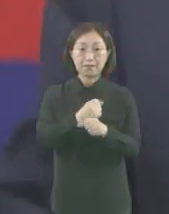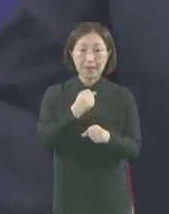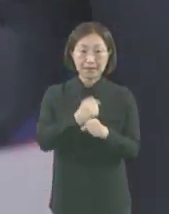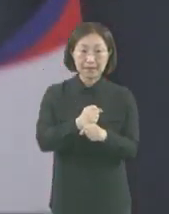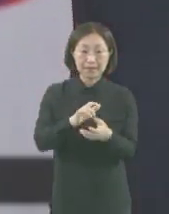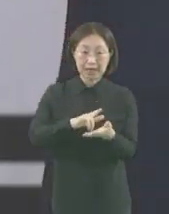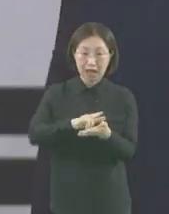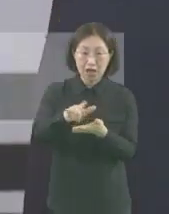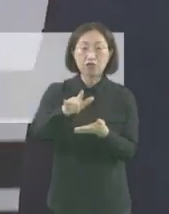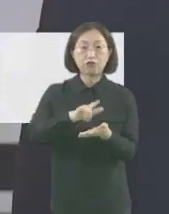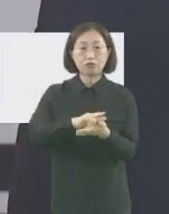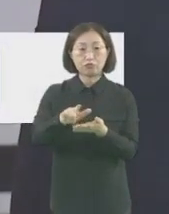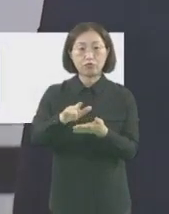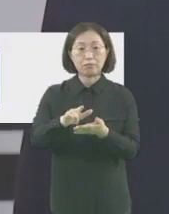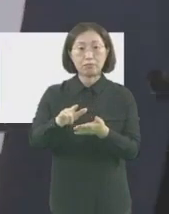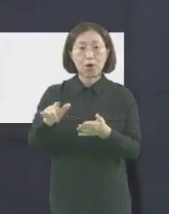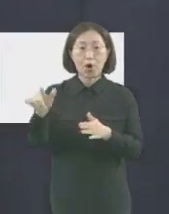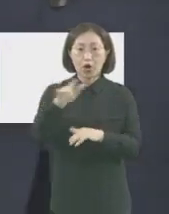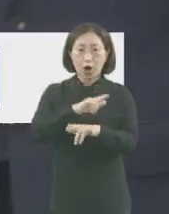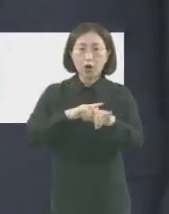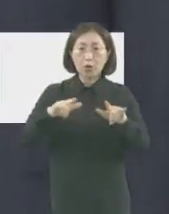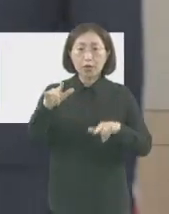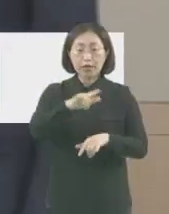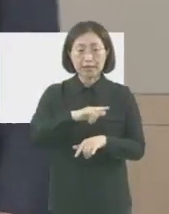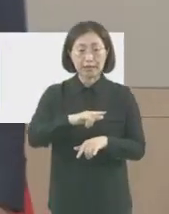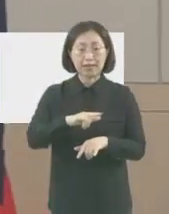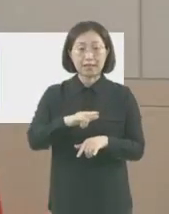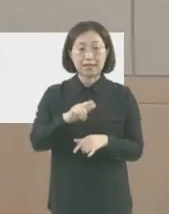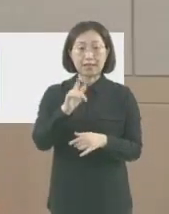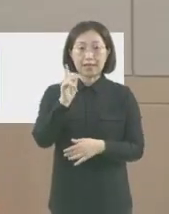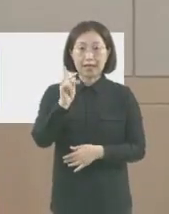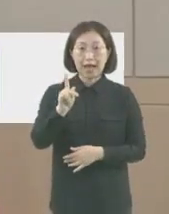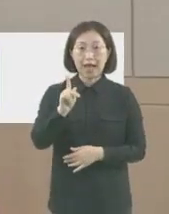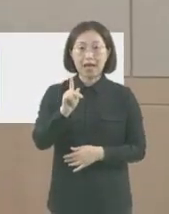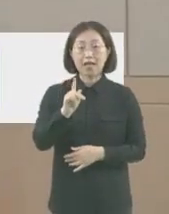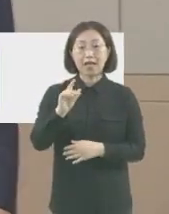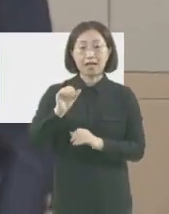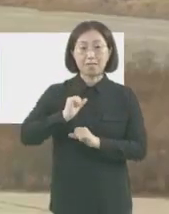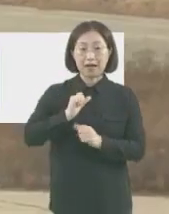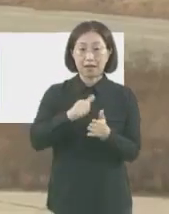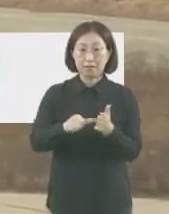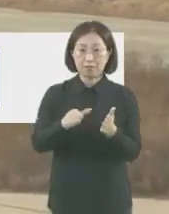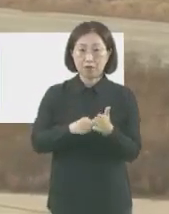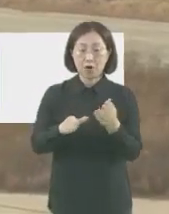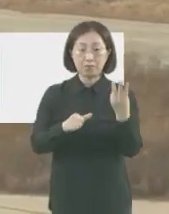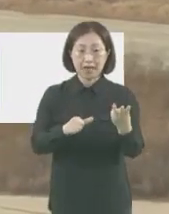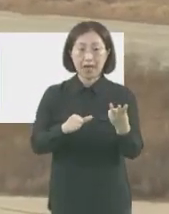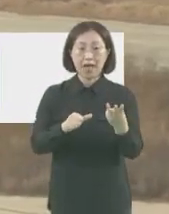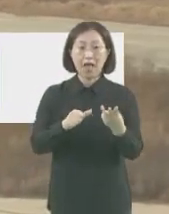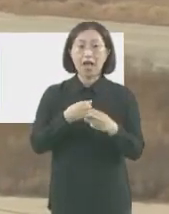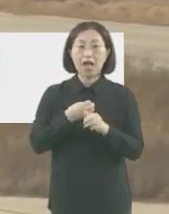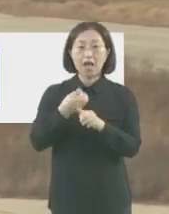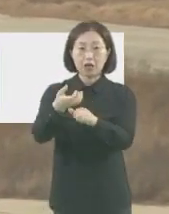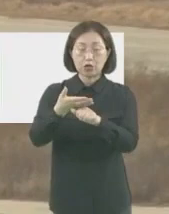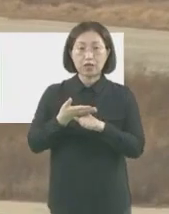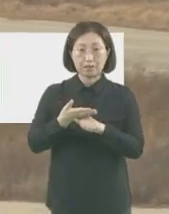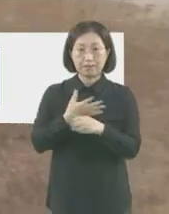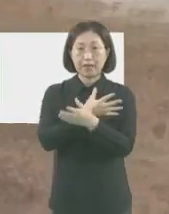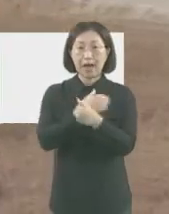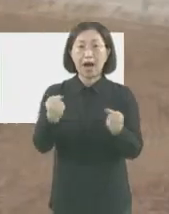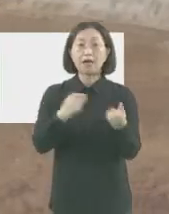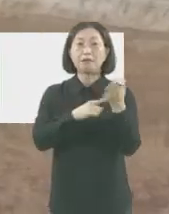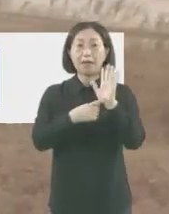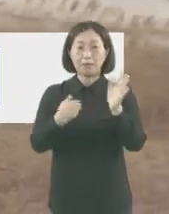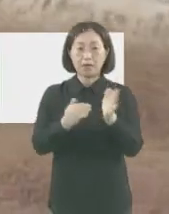자주포, FA-50 경공격기 등 이른바 K-방산 3종 세트 도입 계약을 발표했습니다. 향후